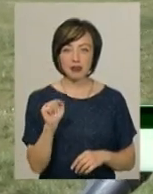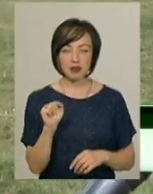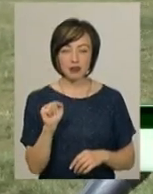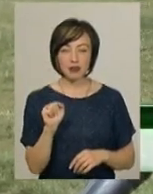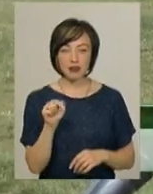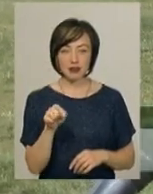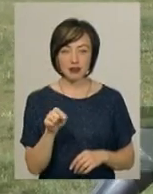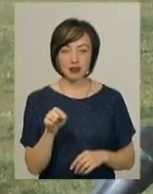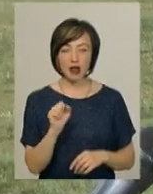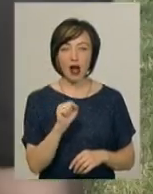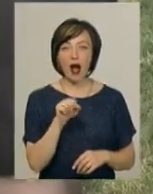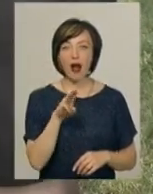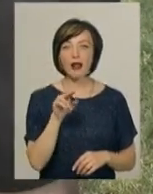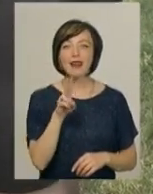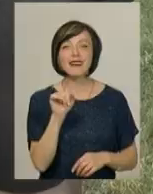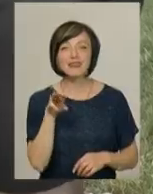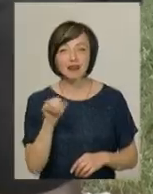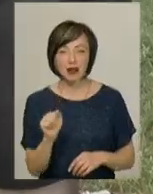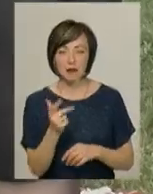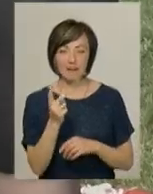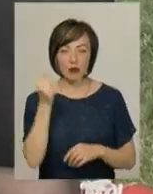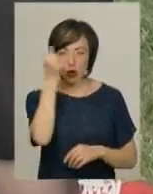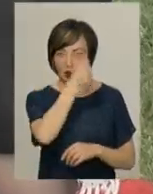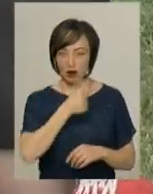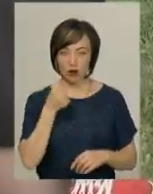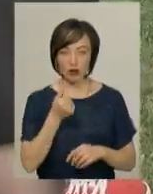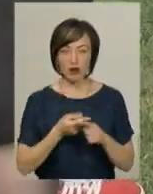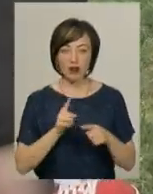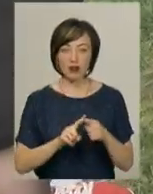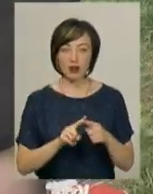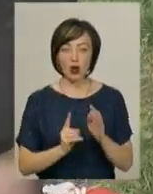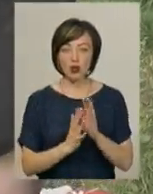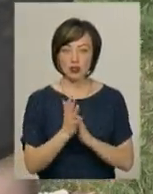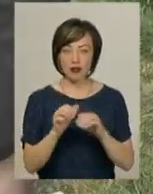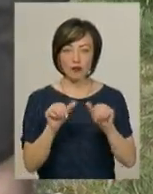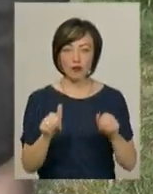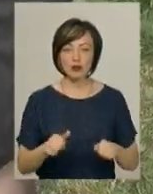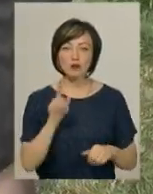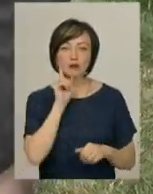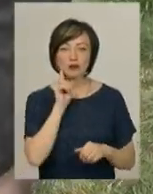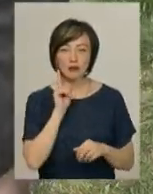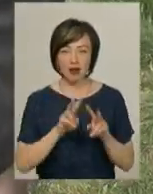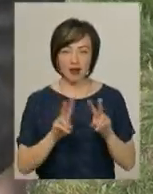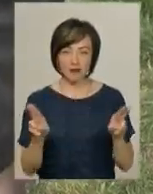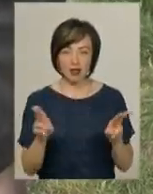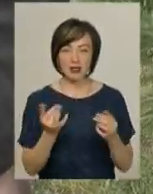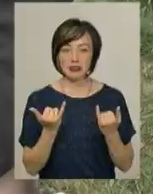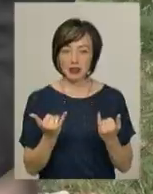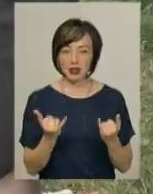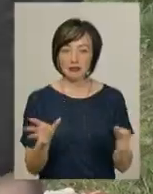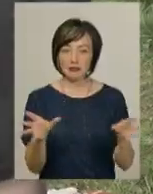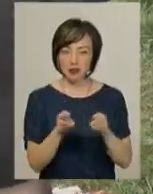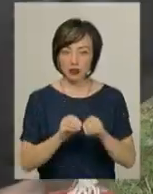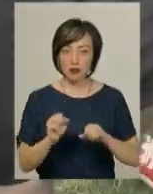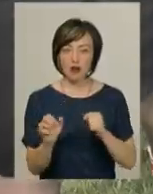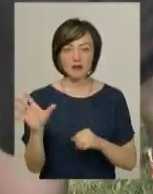Це американський акіта, йому трохи більше півтора року, він ще молодий, він росте і формується, він зараз як підліток. Це собака-компаньйон, він